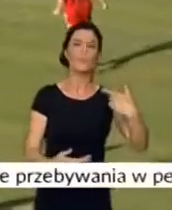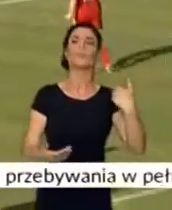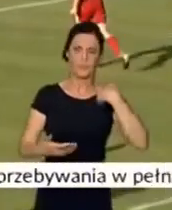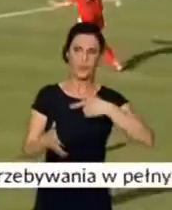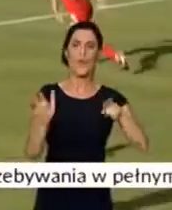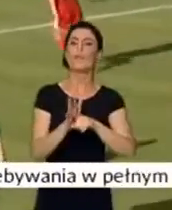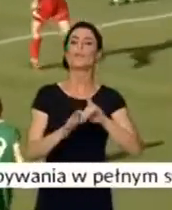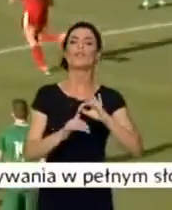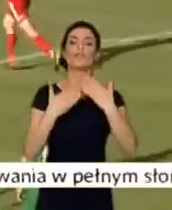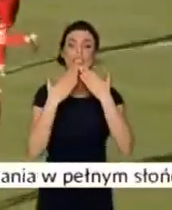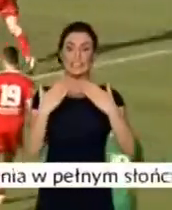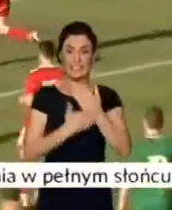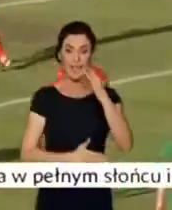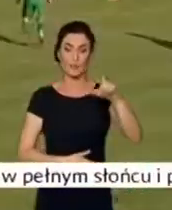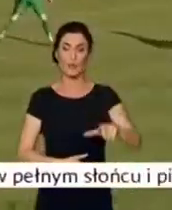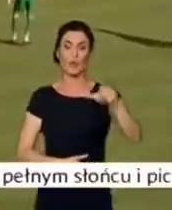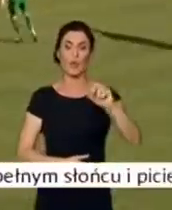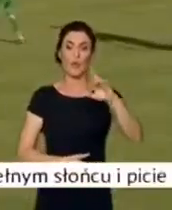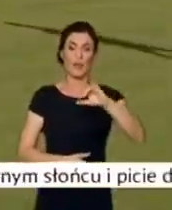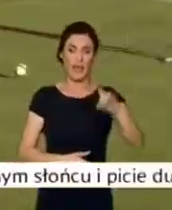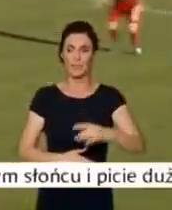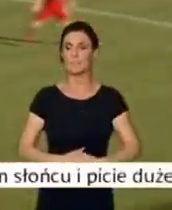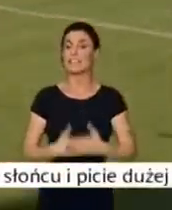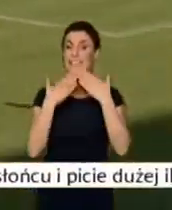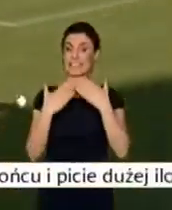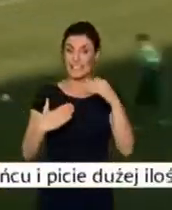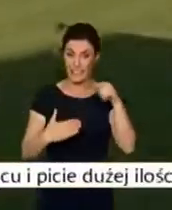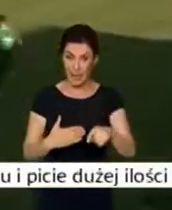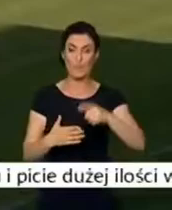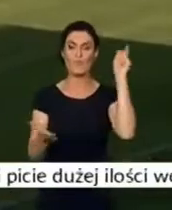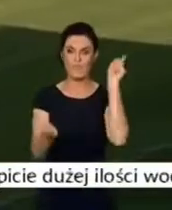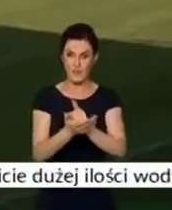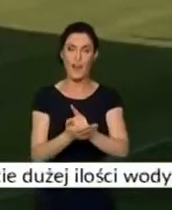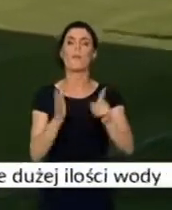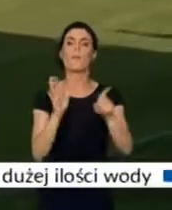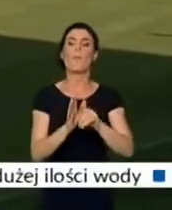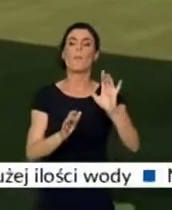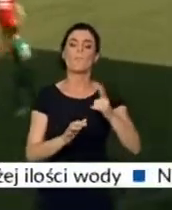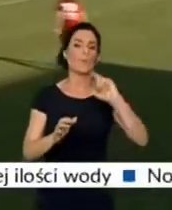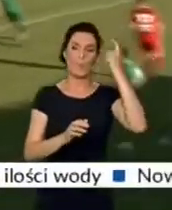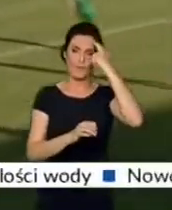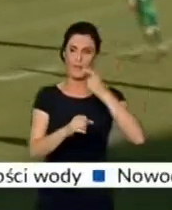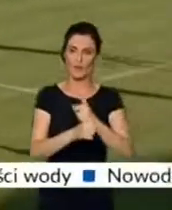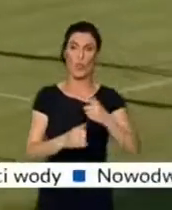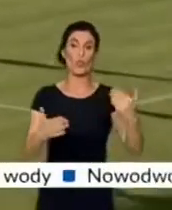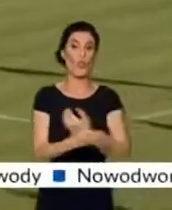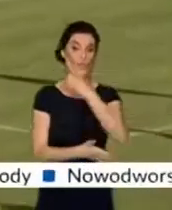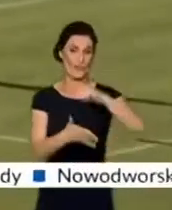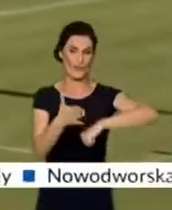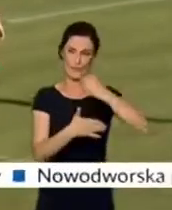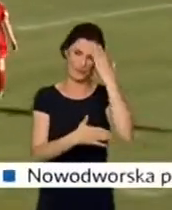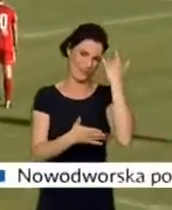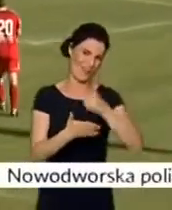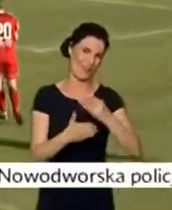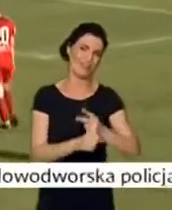końcem meczu zmniejszył Przemysław Nogaj. Dzięki wygranej nowodworzanie na 3 kolejki przed końcem sezonu są niemal pewni utrzymania.